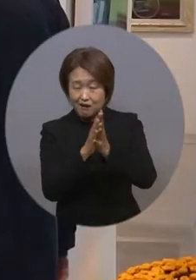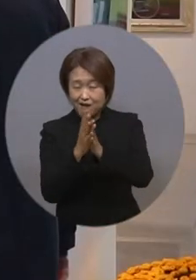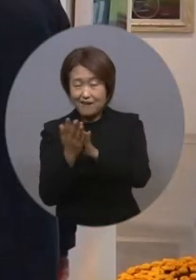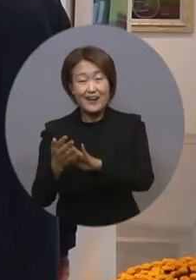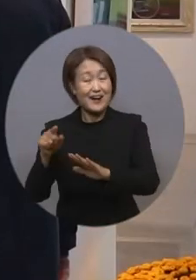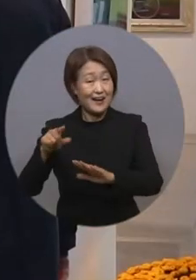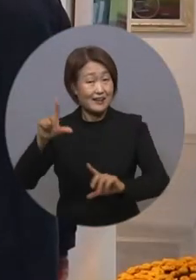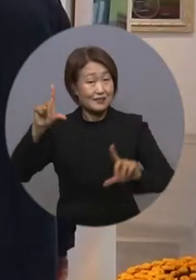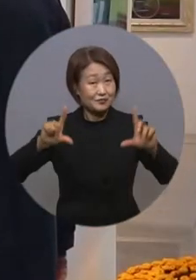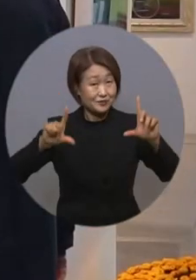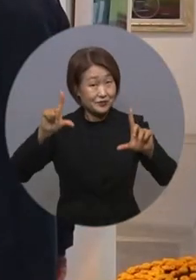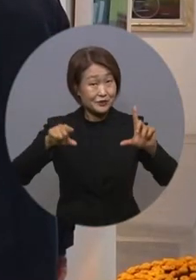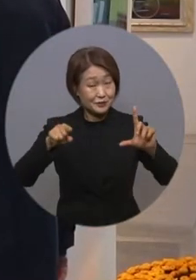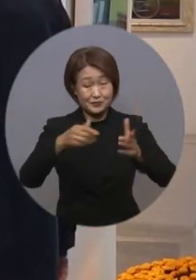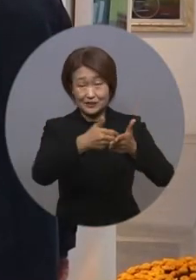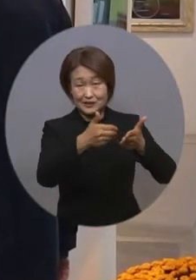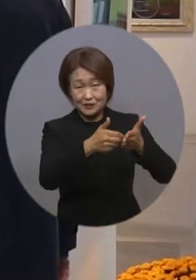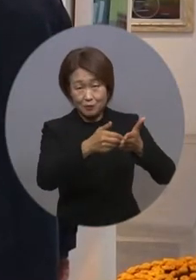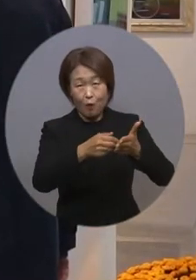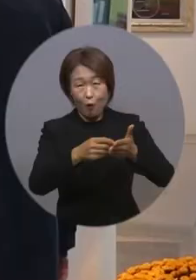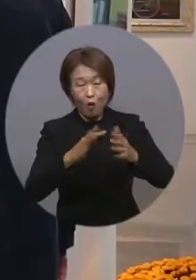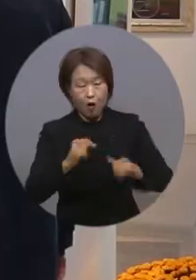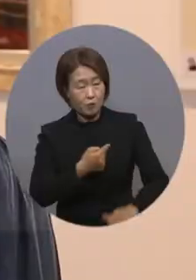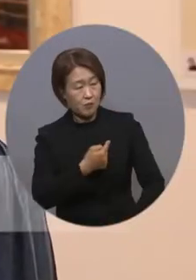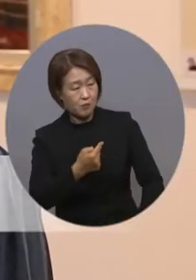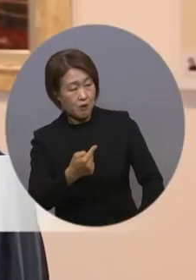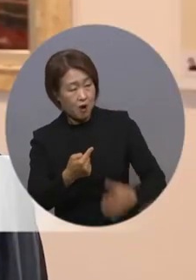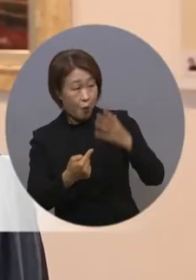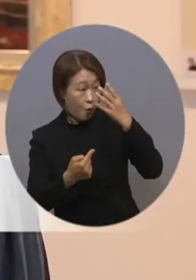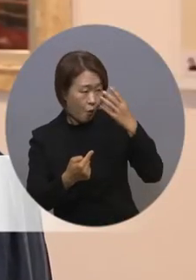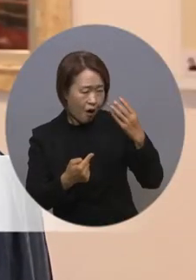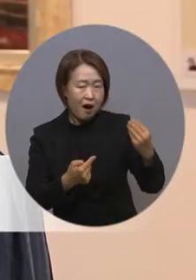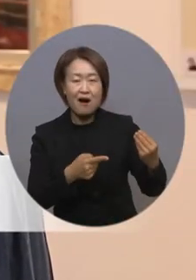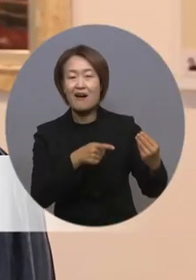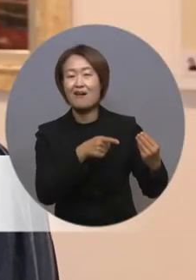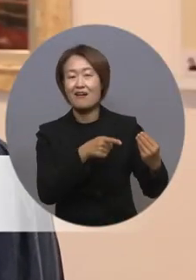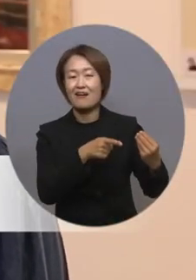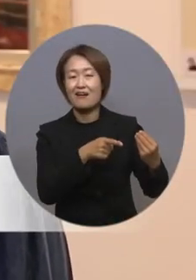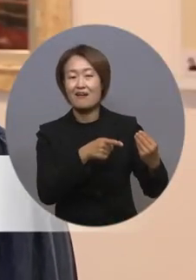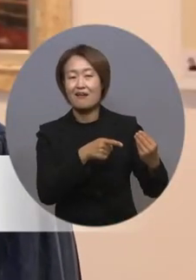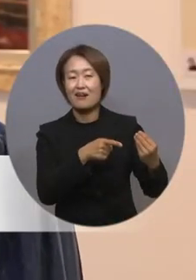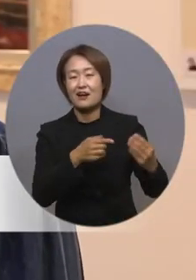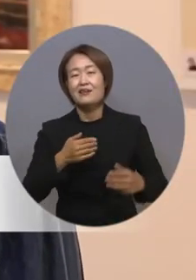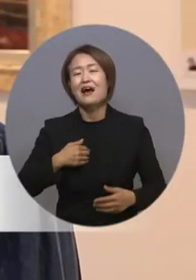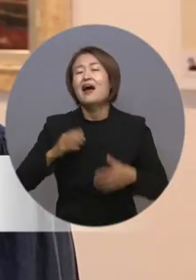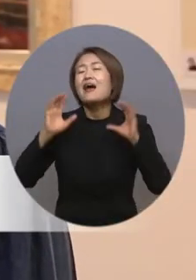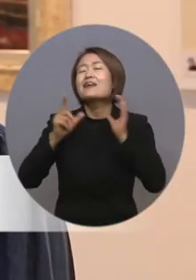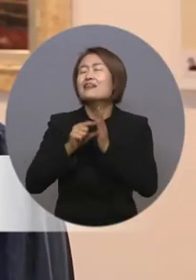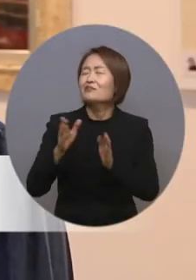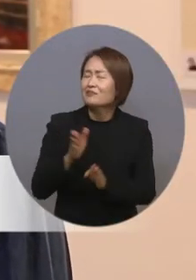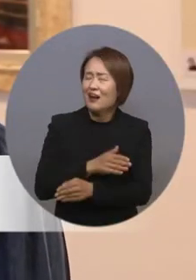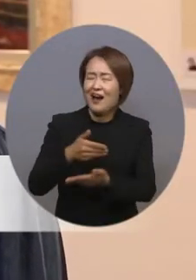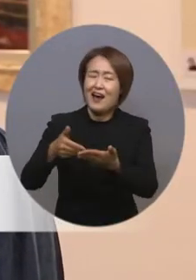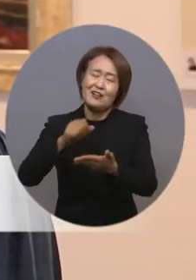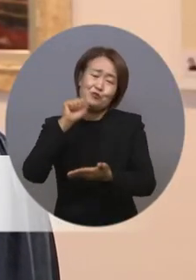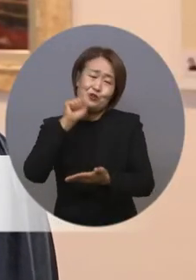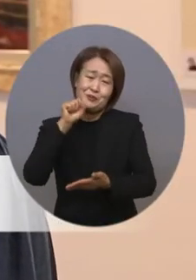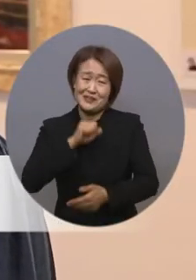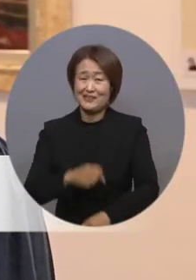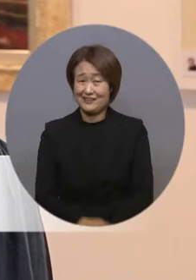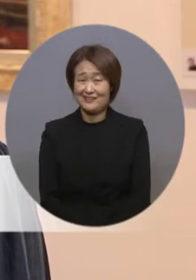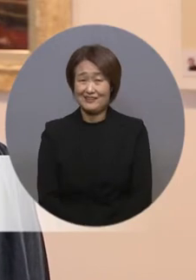작품들은 관람객들의 눈길을 끌었습니다. 어려서부터 그림 그리는 것을 좋아해서 여러